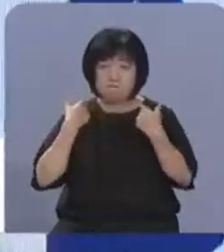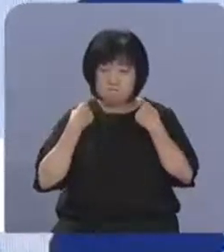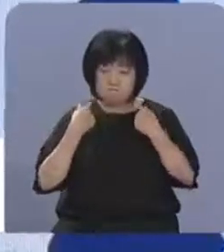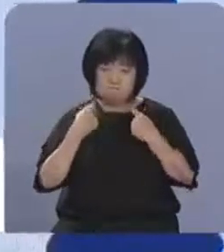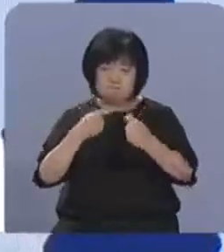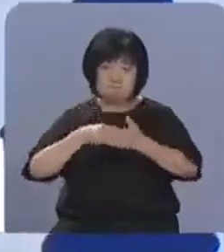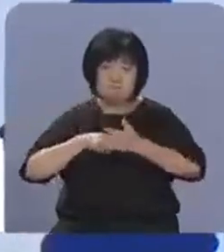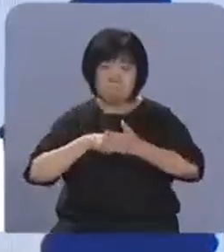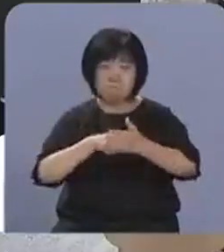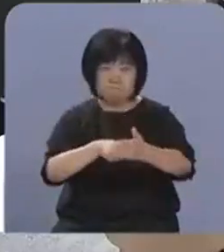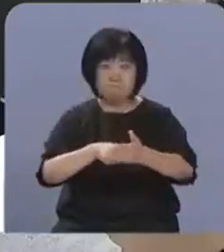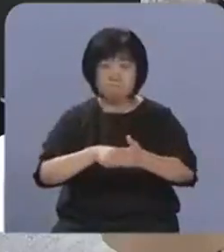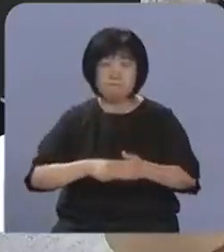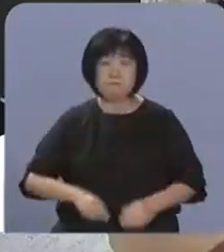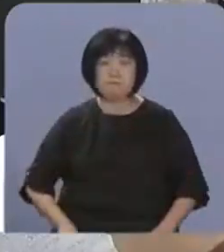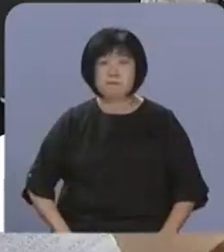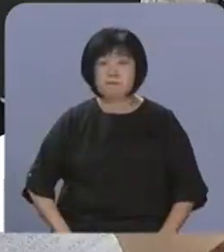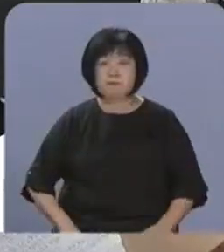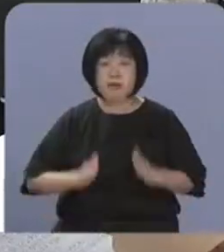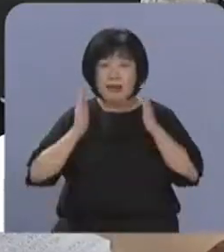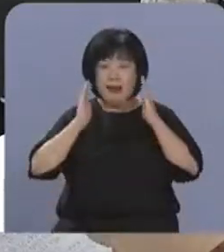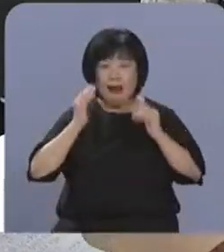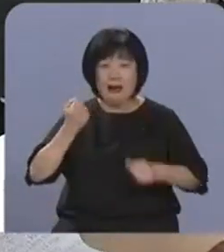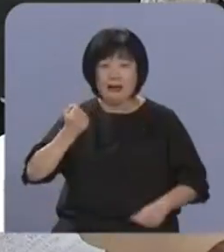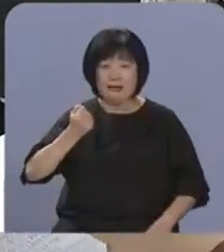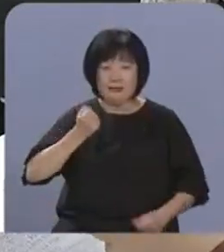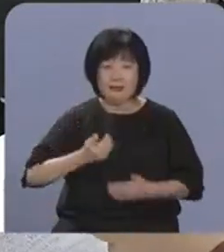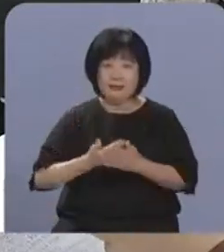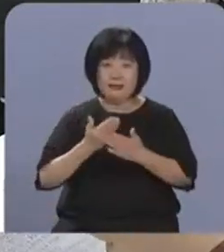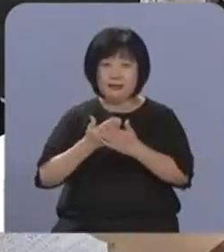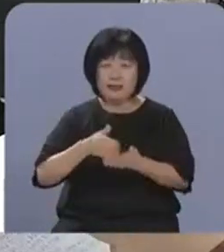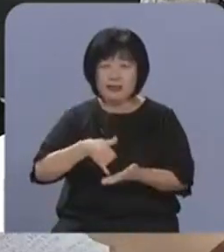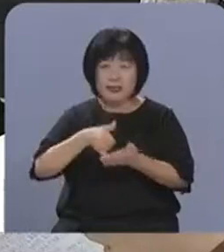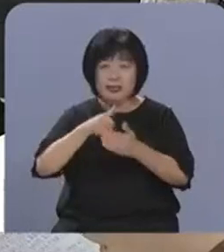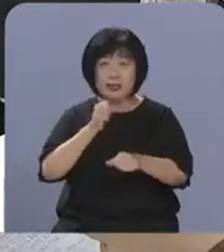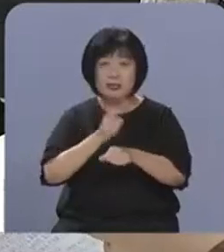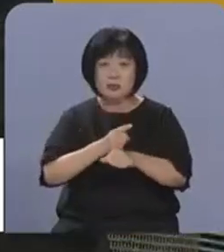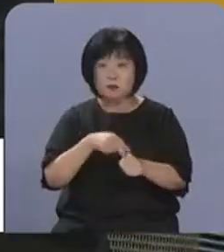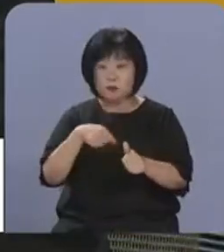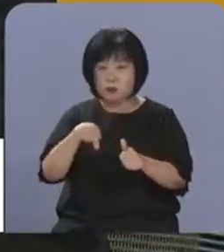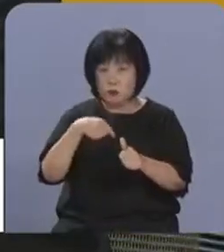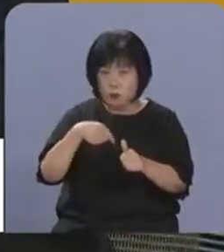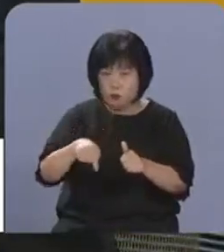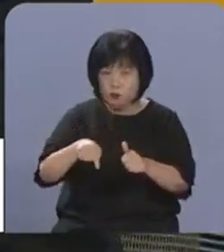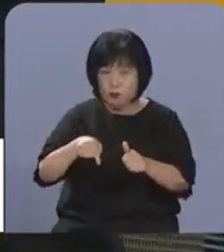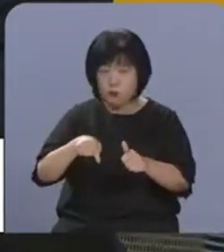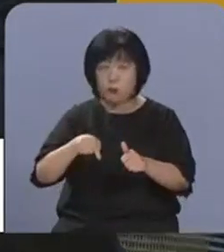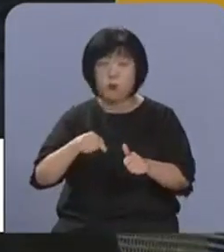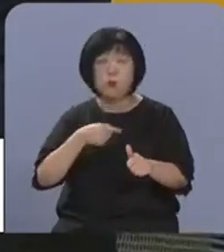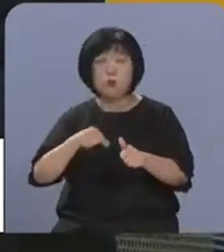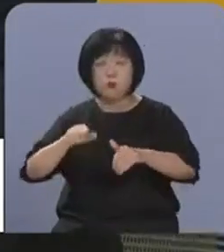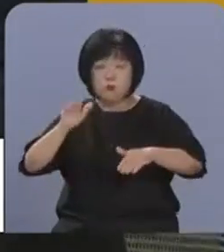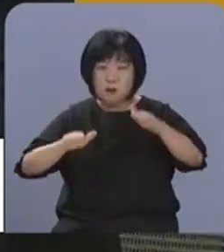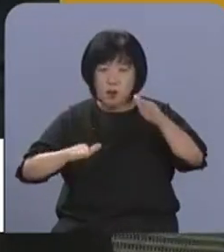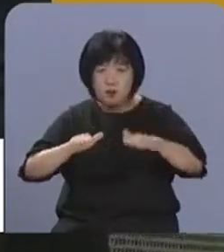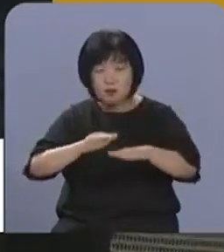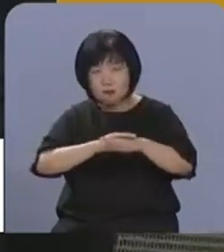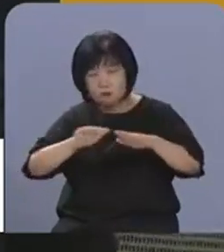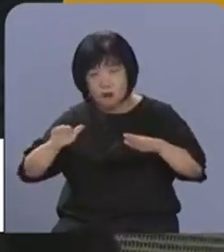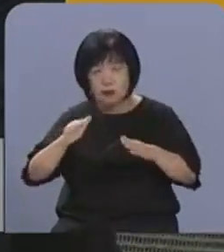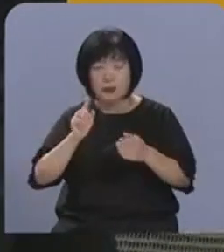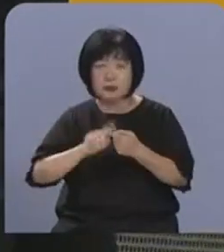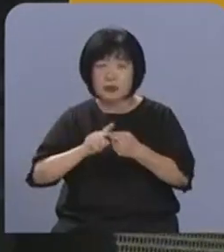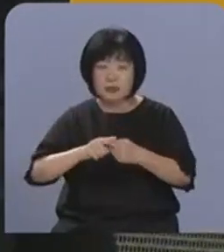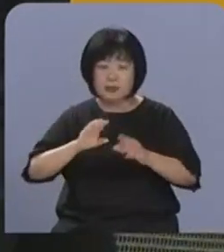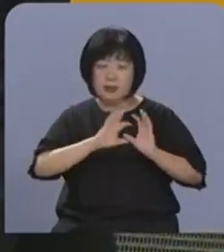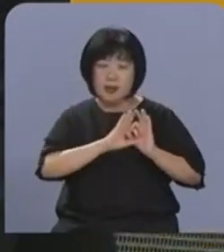진행할 것이라고 밝혔습니다 학력 신장과 인성교육 교육격차 해소를 강조해온 부산시 교육정책은 지속해서